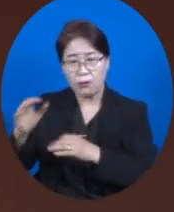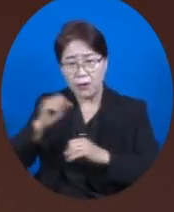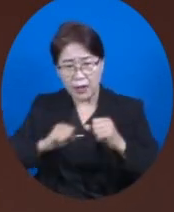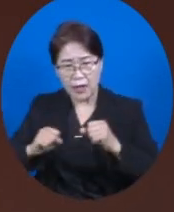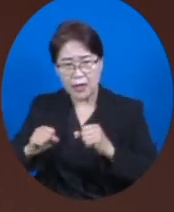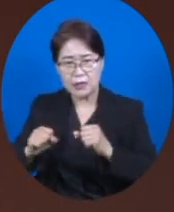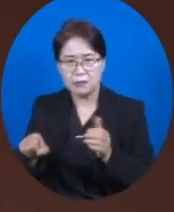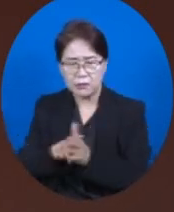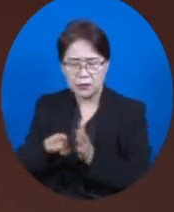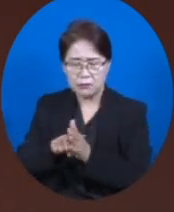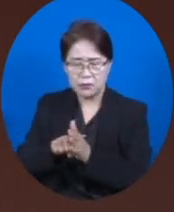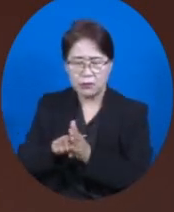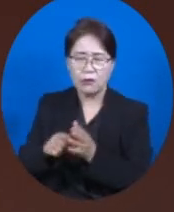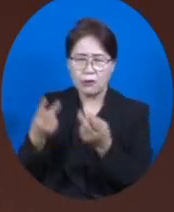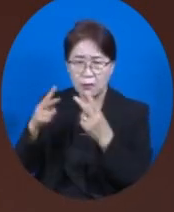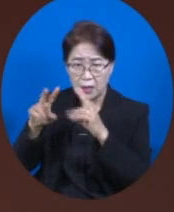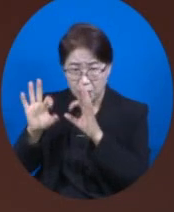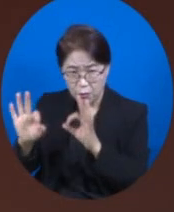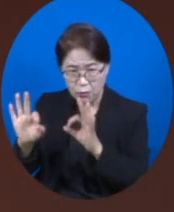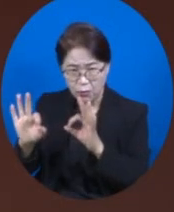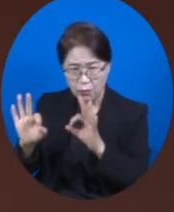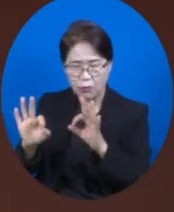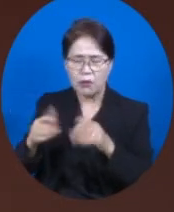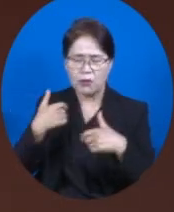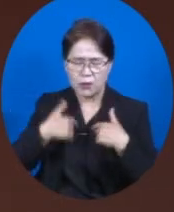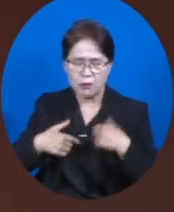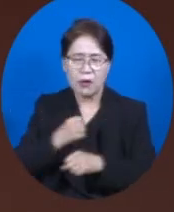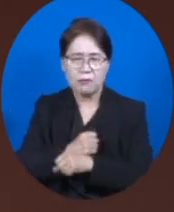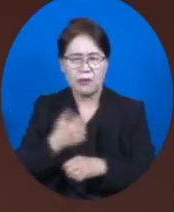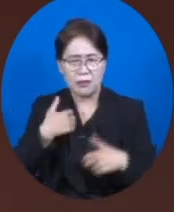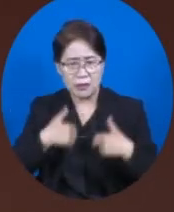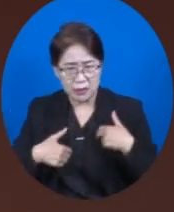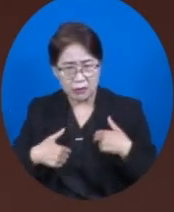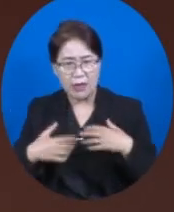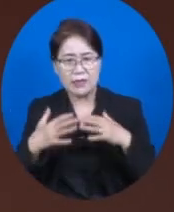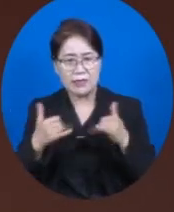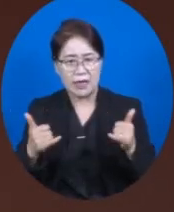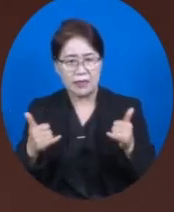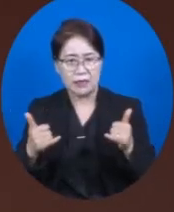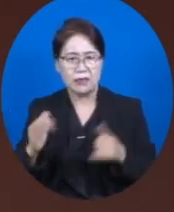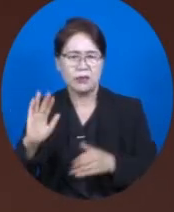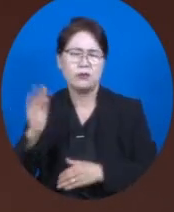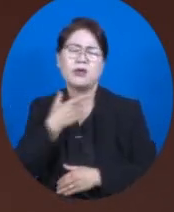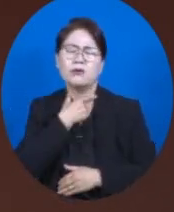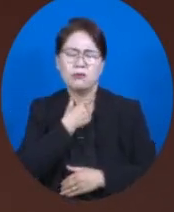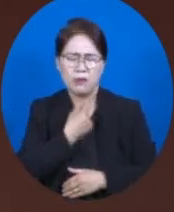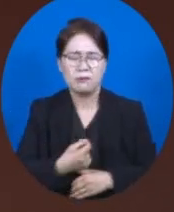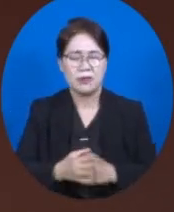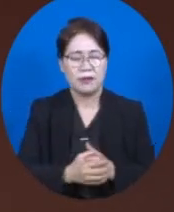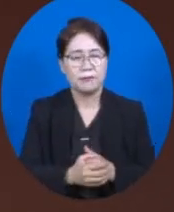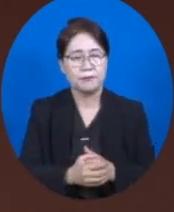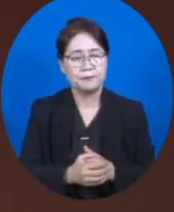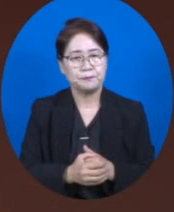일들을 믿음의 눈으로 바라보면서 기뻐하고 즐거워하는 자가 될 수 있기를 바랍니다